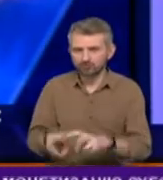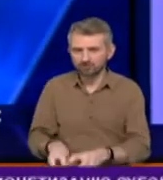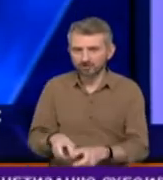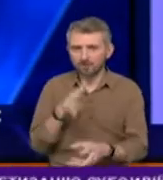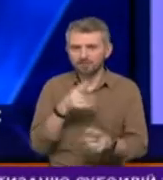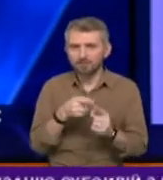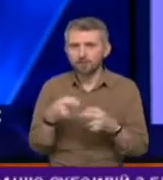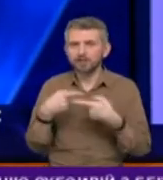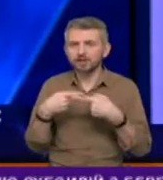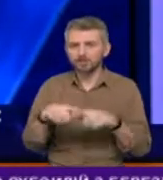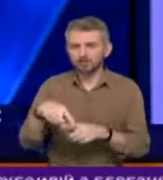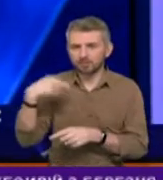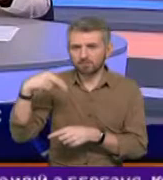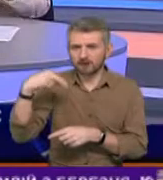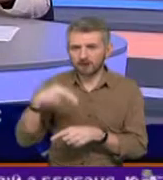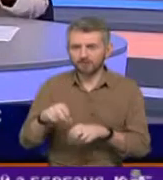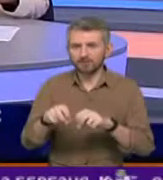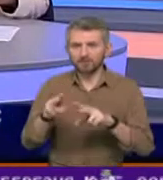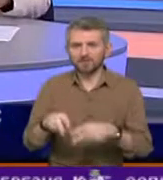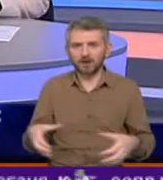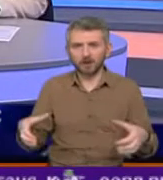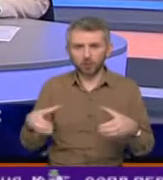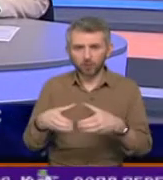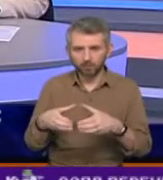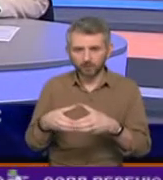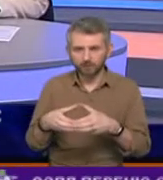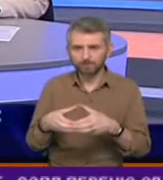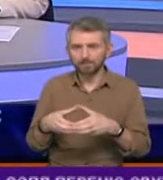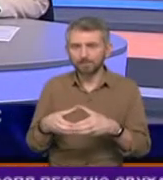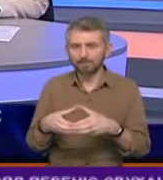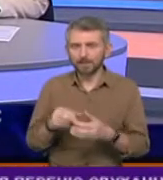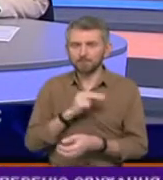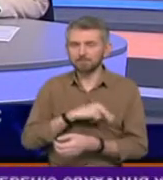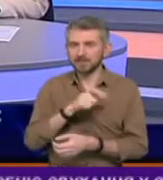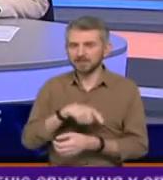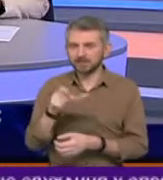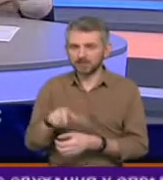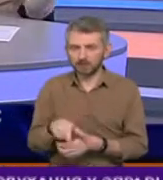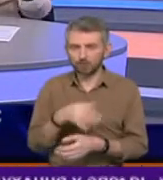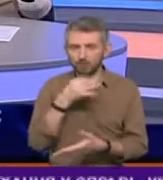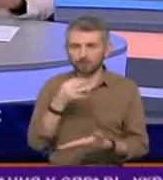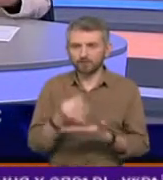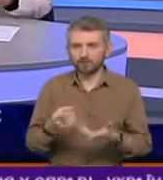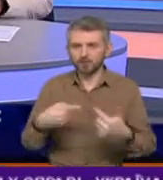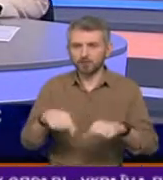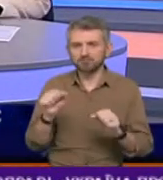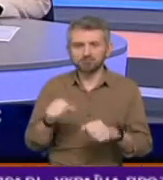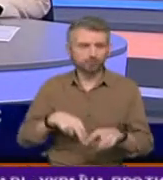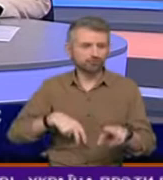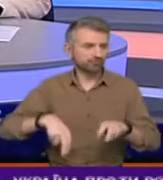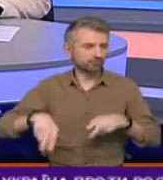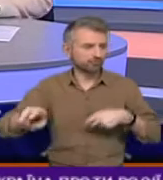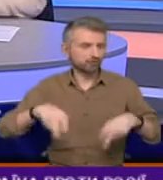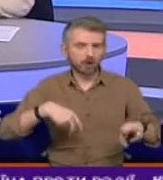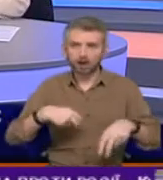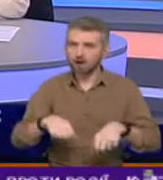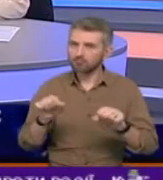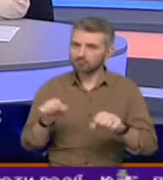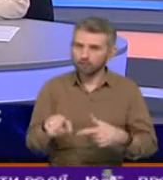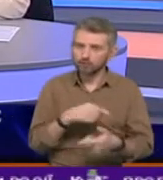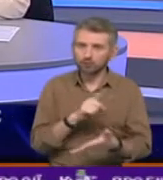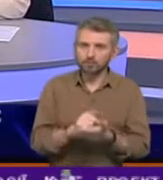фізика, географія, зрозуміло, що там є складні терміни. І якщо це просто патріотичний поклик, то навряд чи